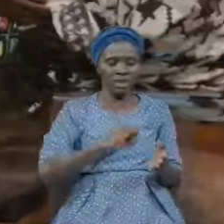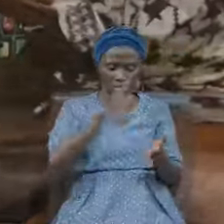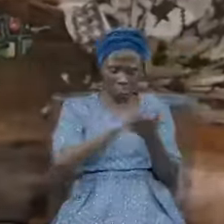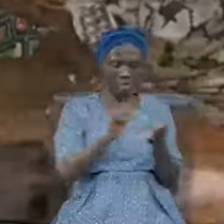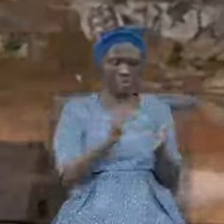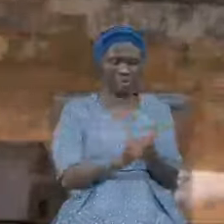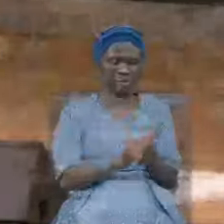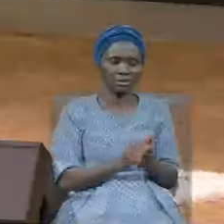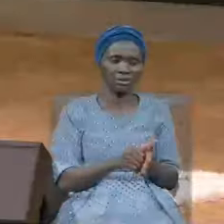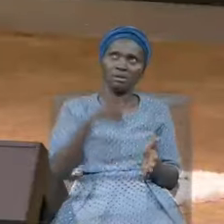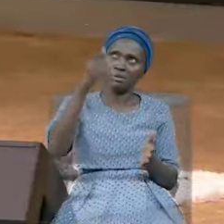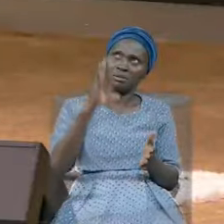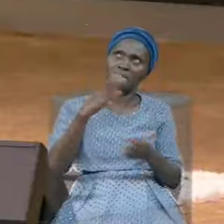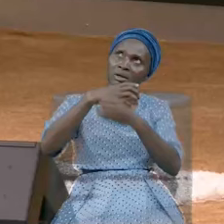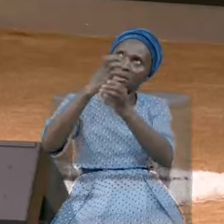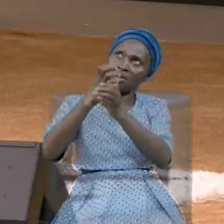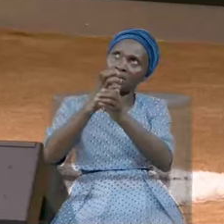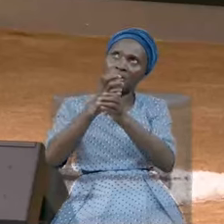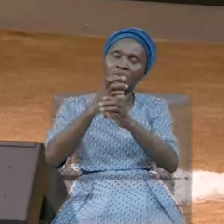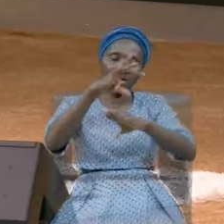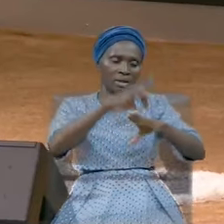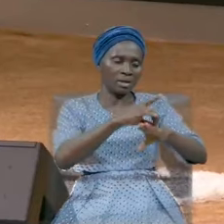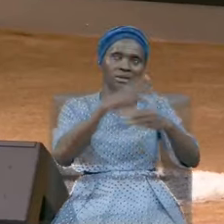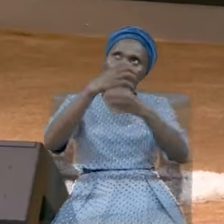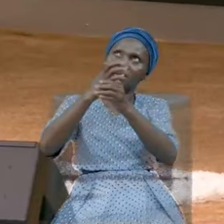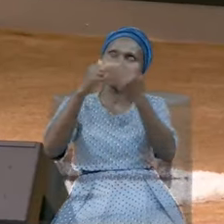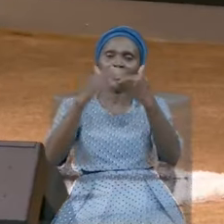terre. Mais tu ne trembles même pas parce que